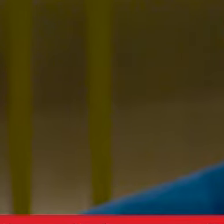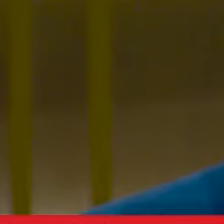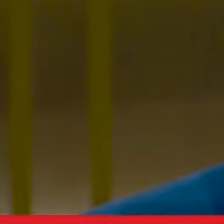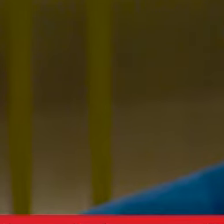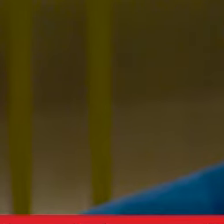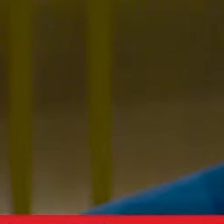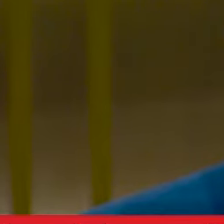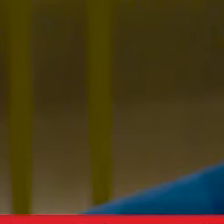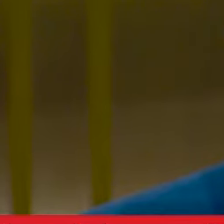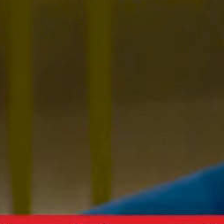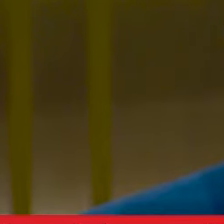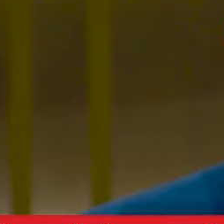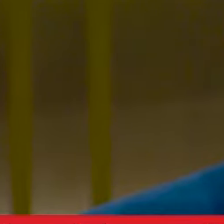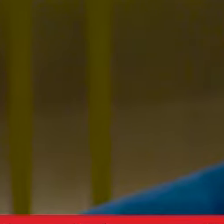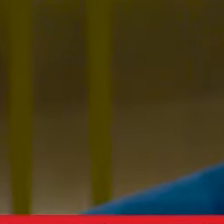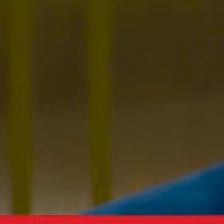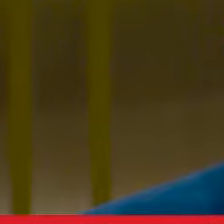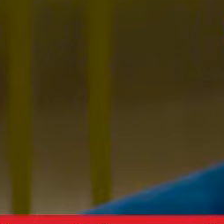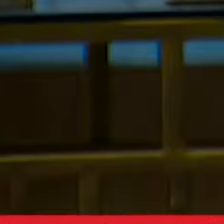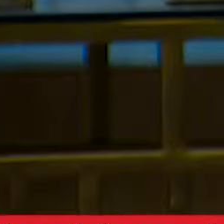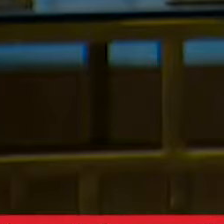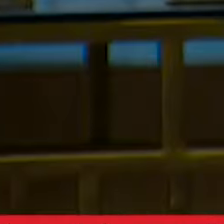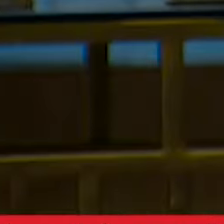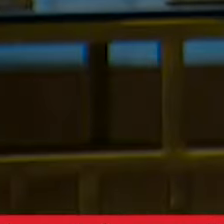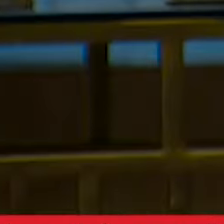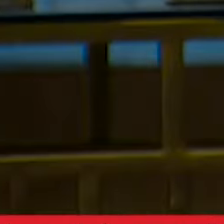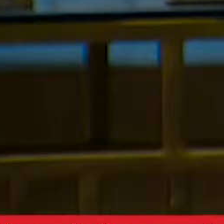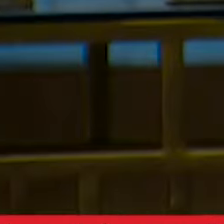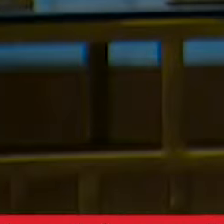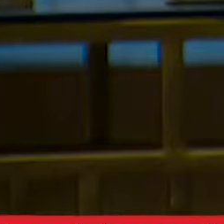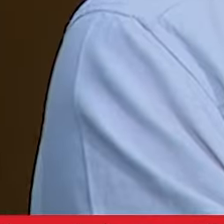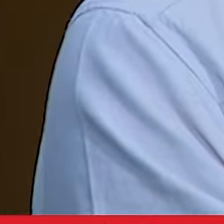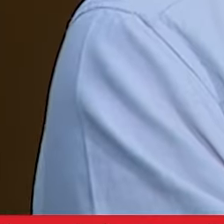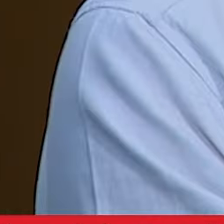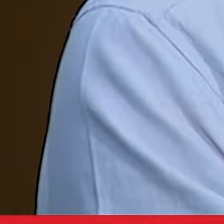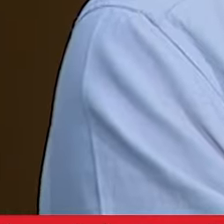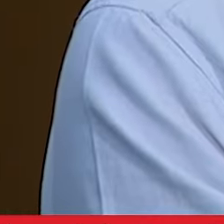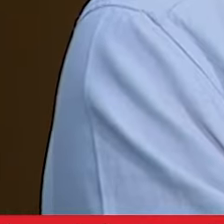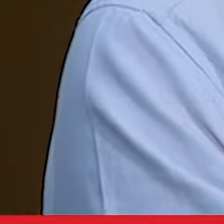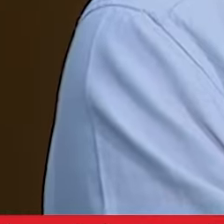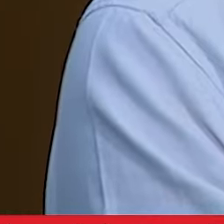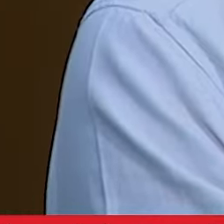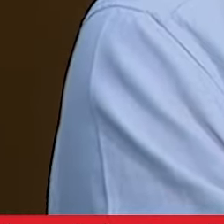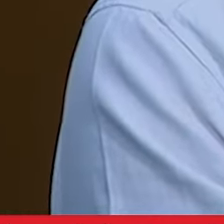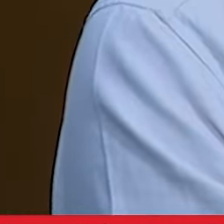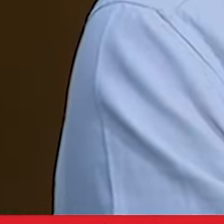المستقيم، صراط الذين أنعمت